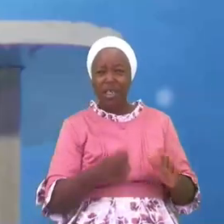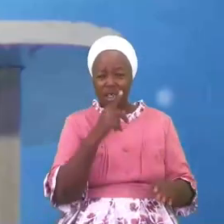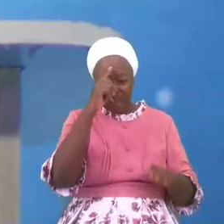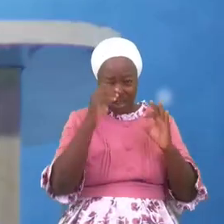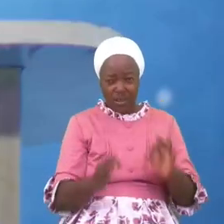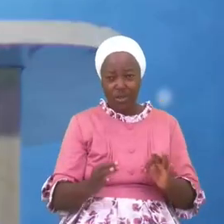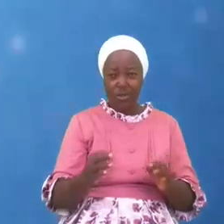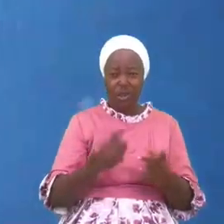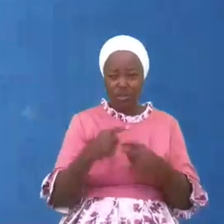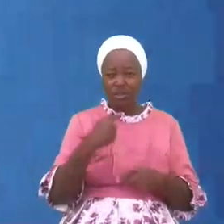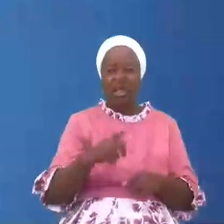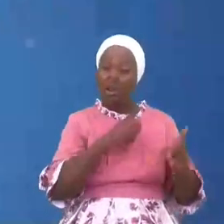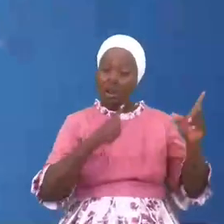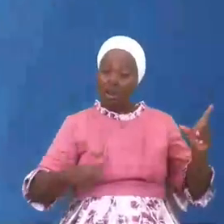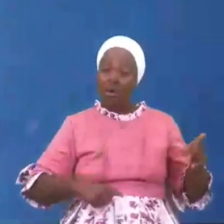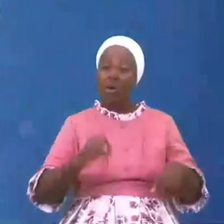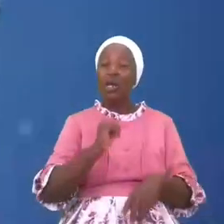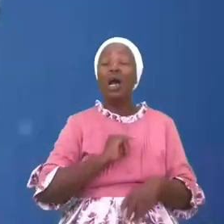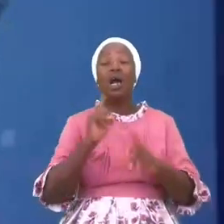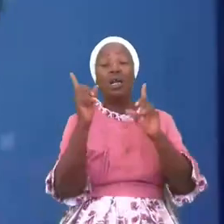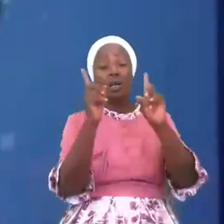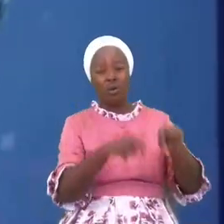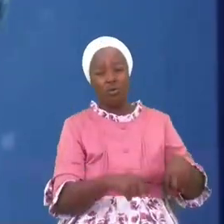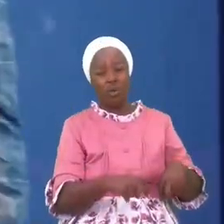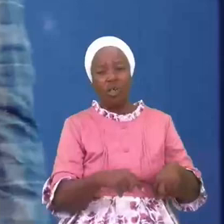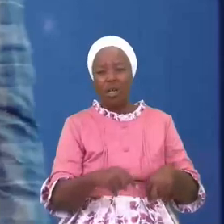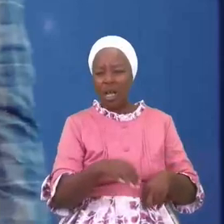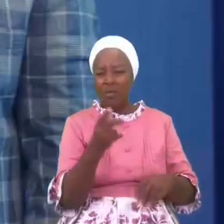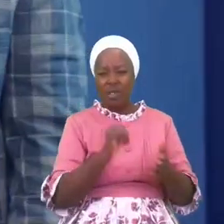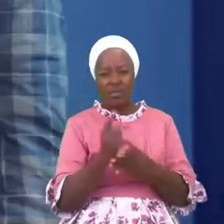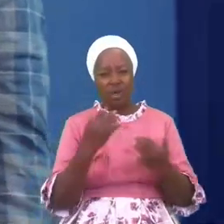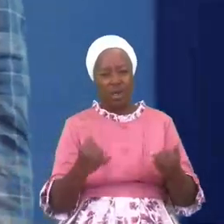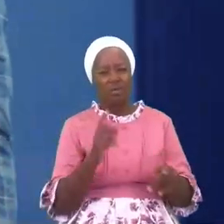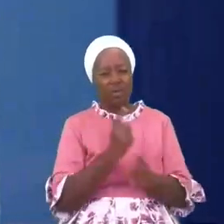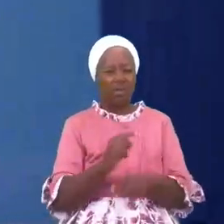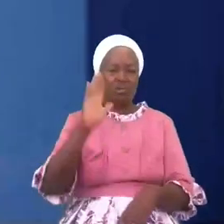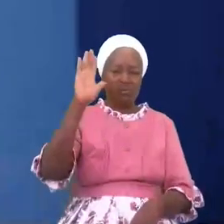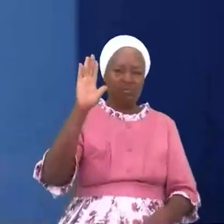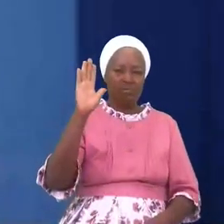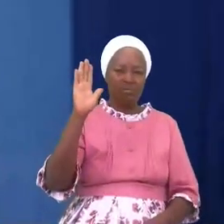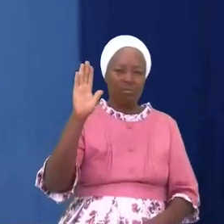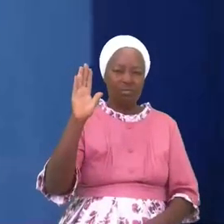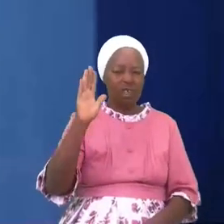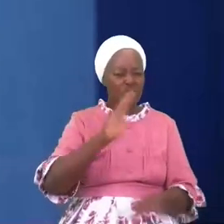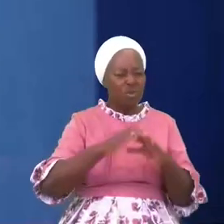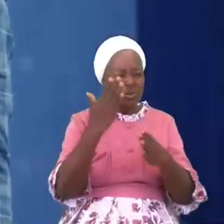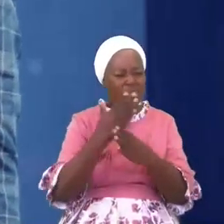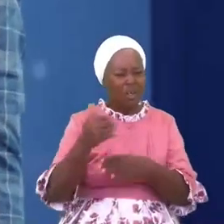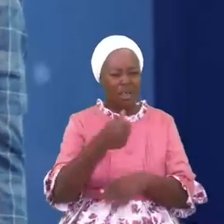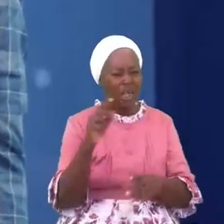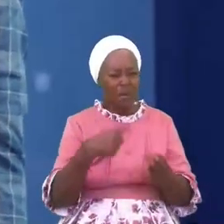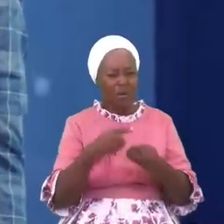Tu veux prendre cette décision. Seigneur, je viens. N'importe où tu es. Lève ta main maintenant, ne te soucie pas des